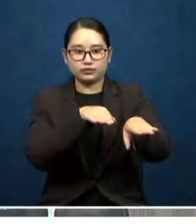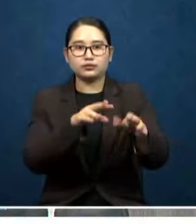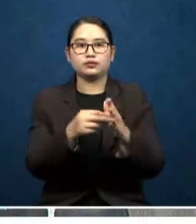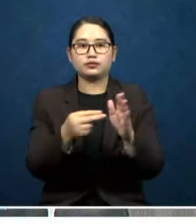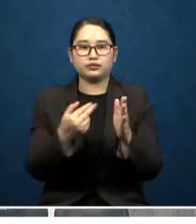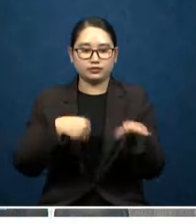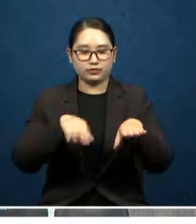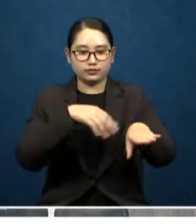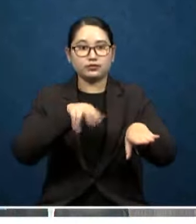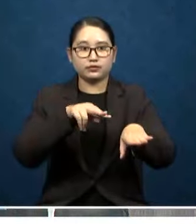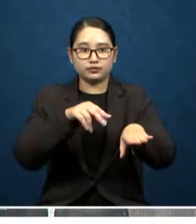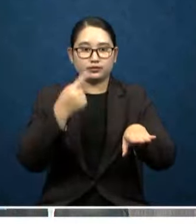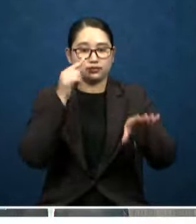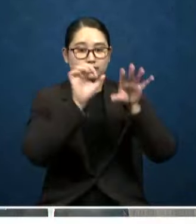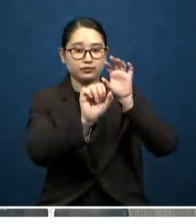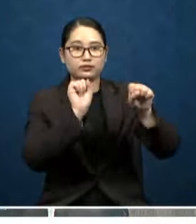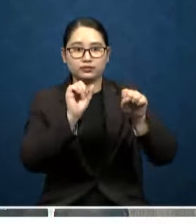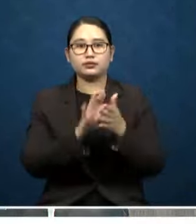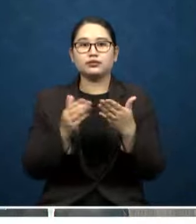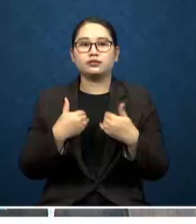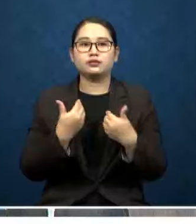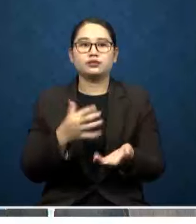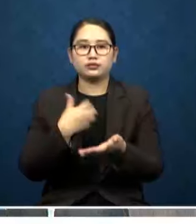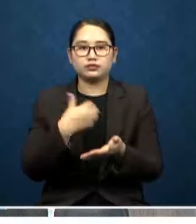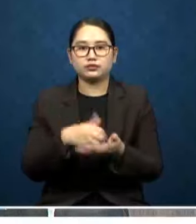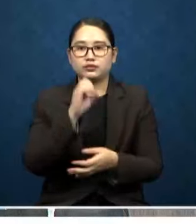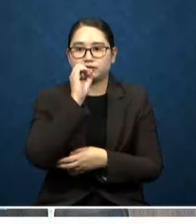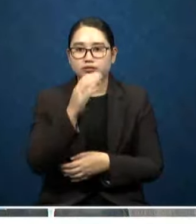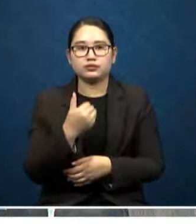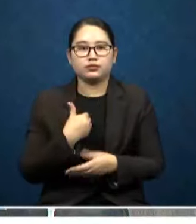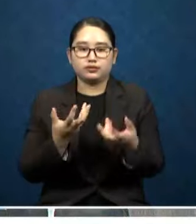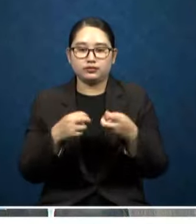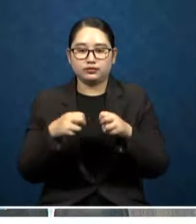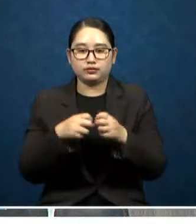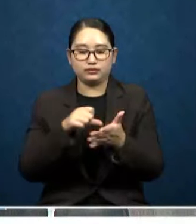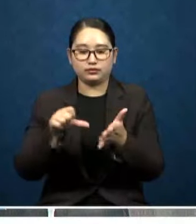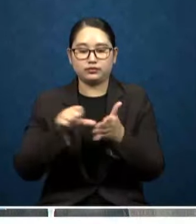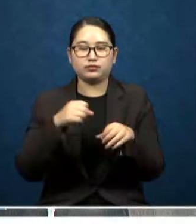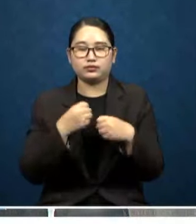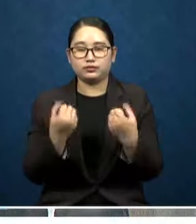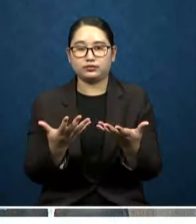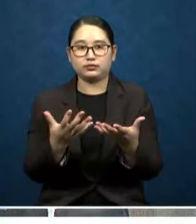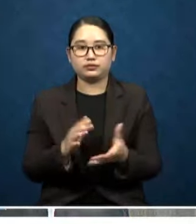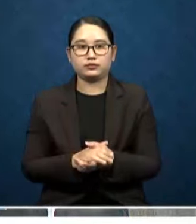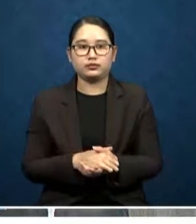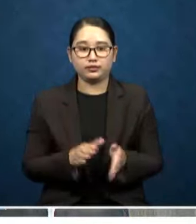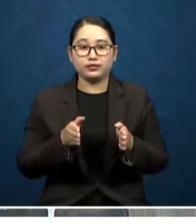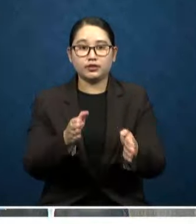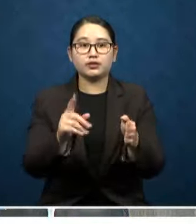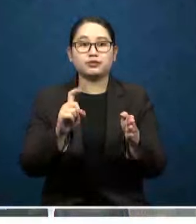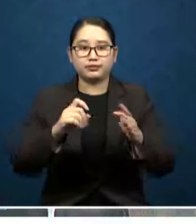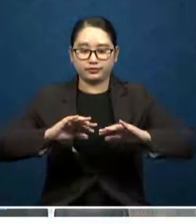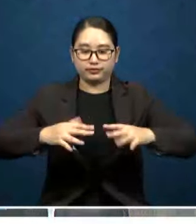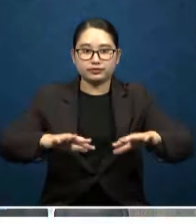ไล่ติดตามจับพวกนี้ซึ่งไอ้ตรงนี้เนี่ยถามว่ามันแก้ได้ยังไงไอ้ที่ถนนเสียหายเวลา